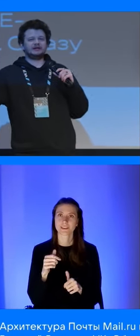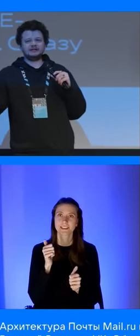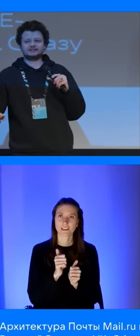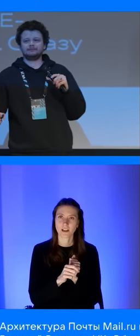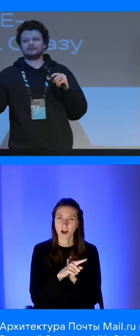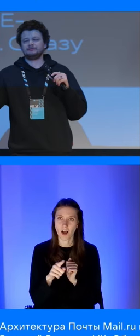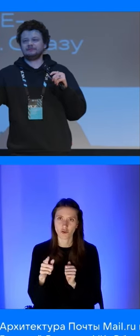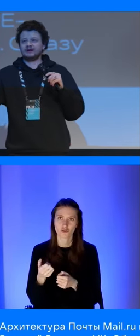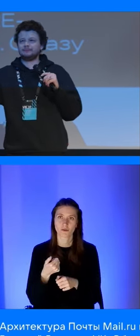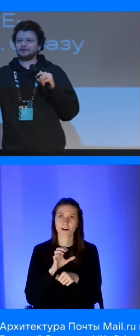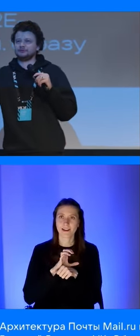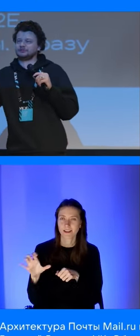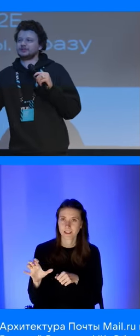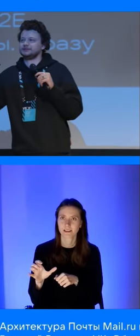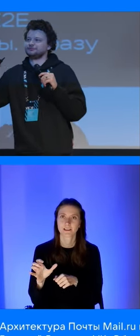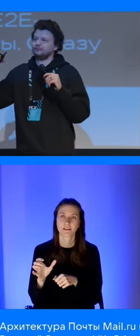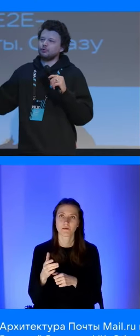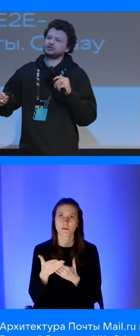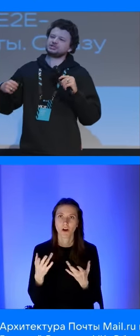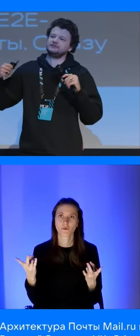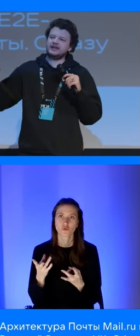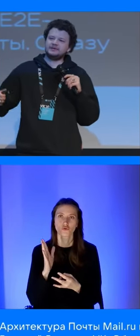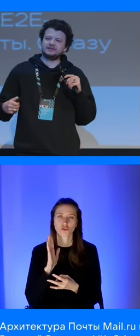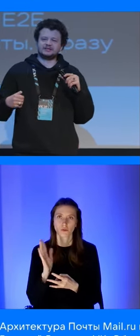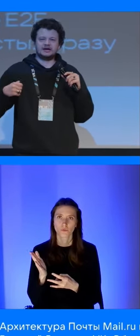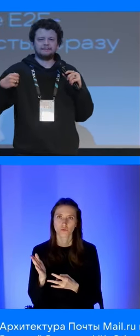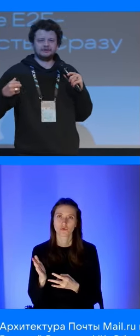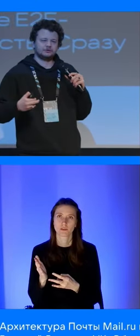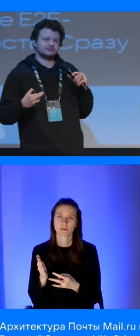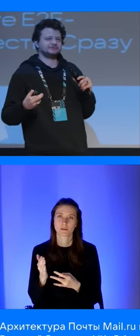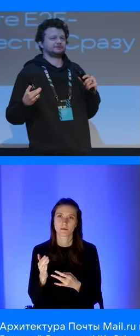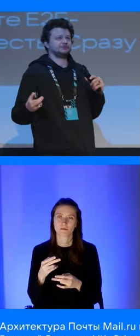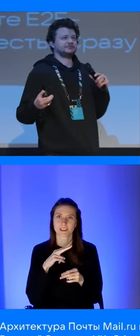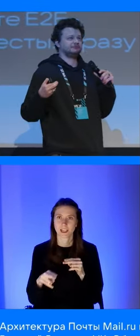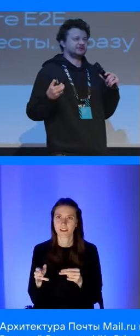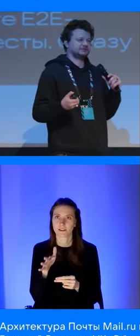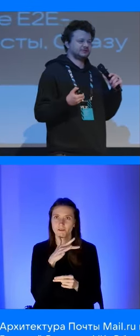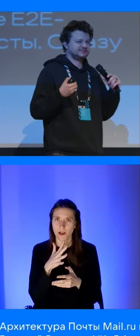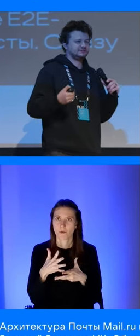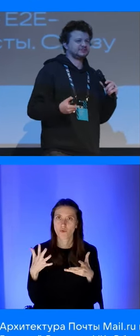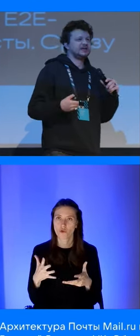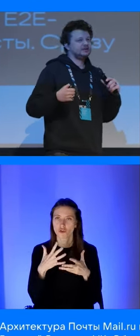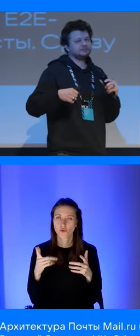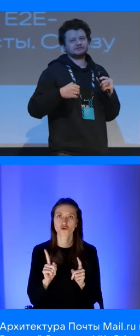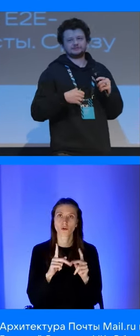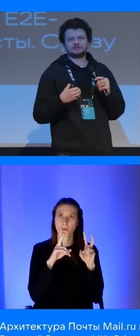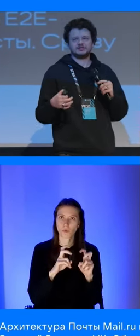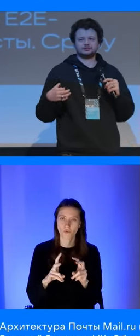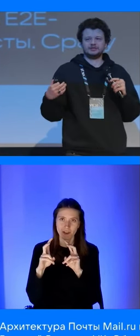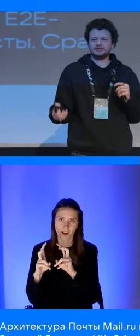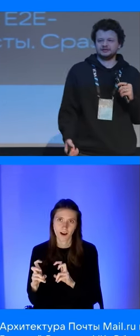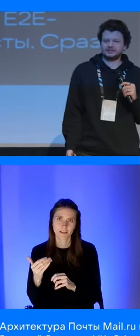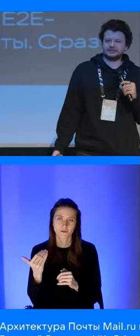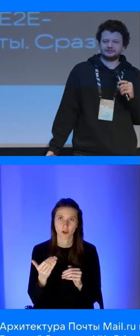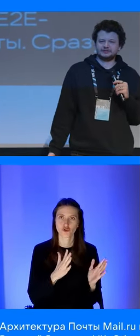каждым релизом вам придется тратить все больше времени на проверку работоспособности вашего сервиса, либо же ваш функционал